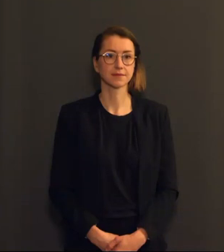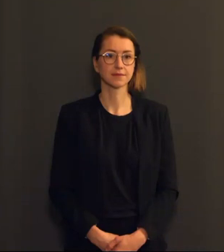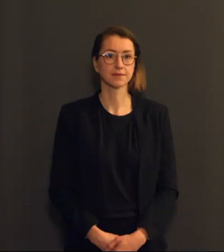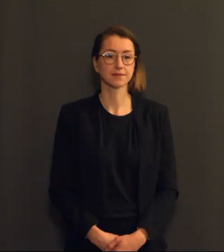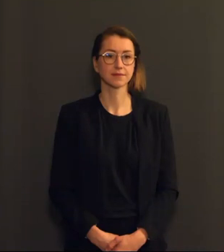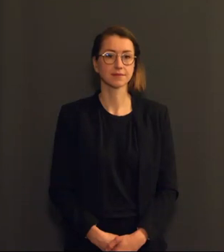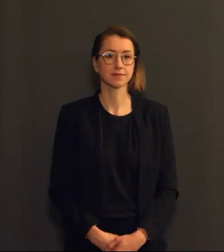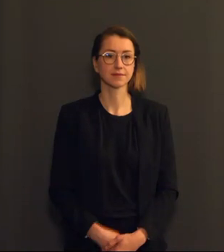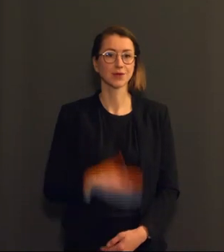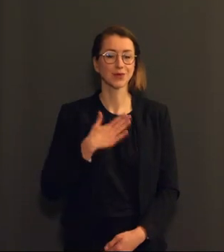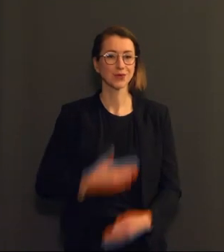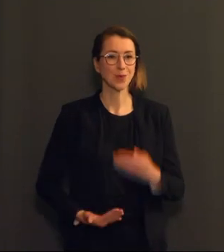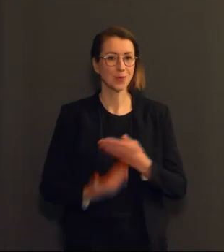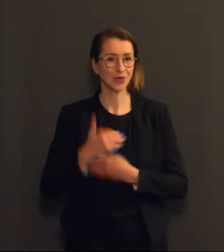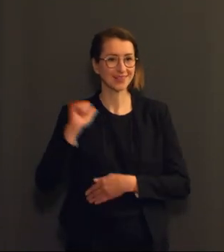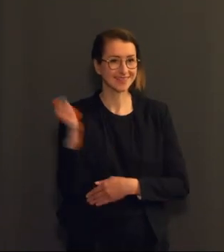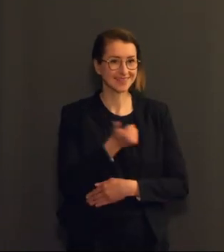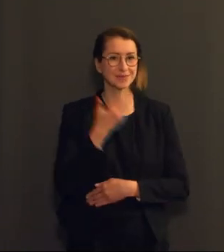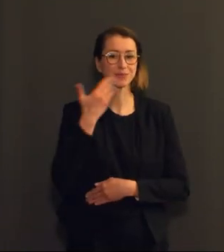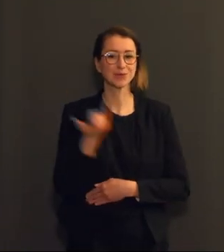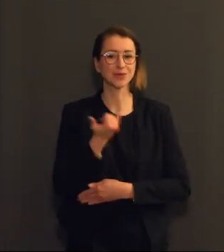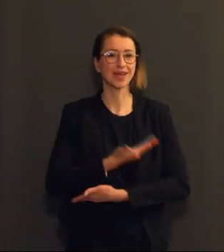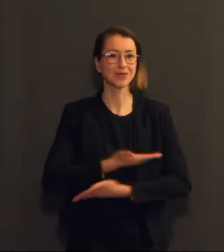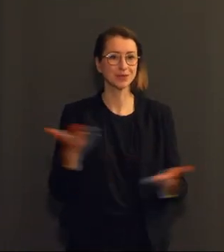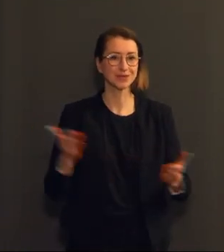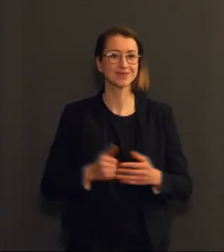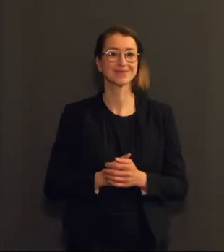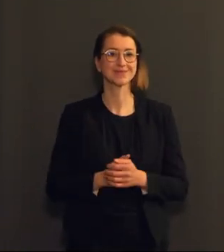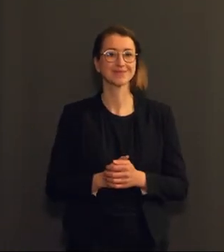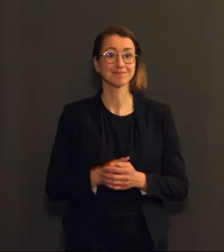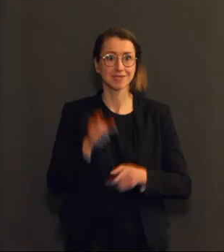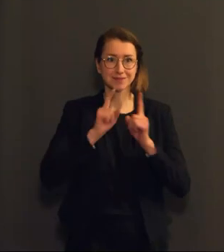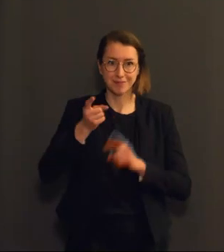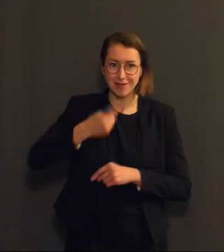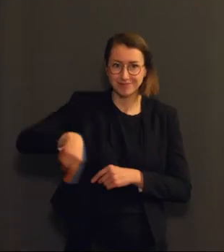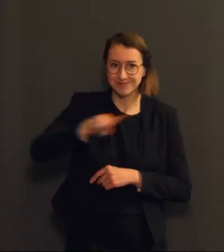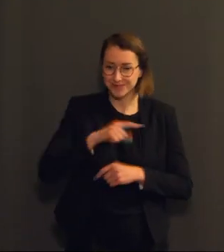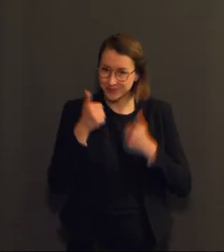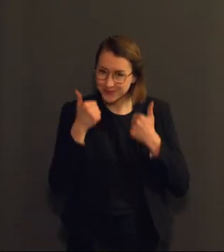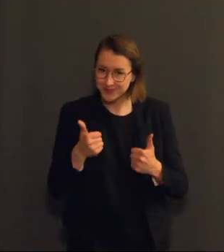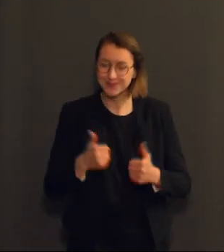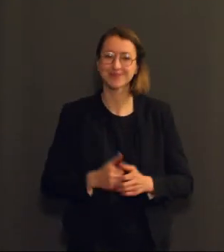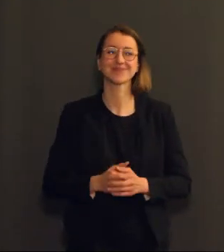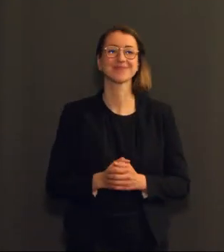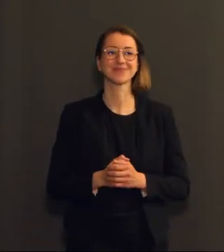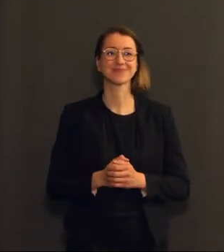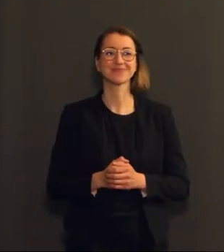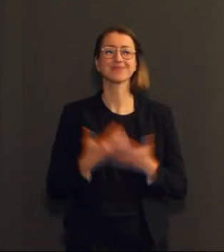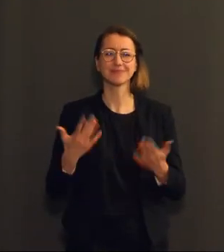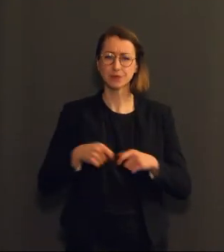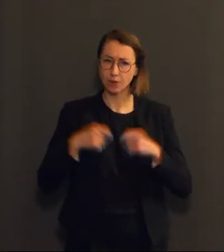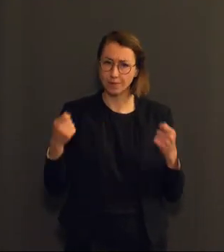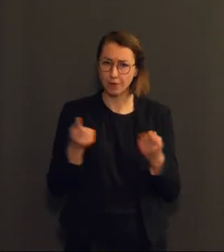Goedemorgen iedereen, bonjour à toutes et tous. On espère que vous vous portez bien. Nous allons commencer ce point d'information sur